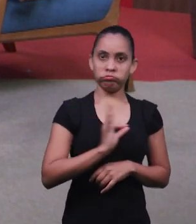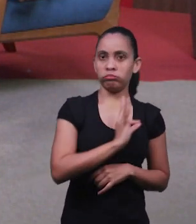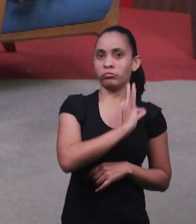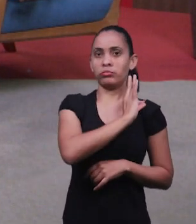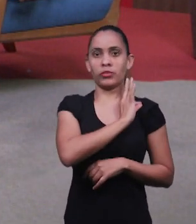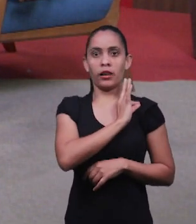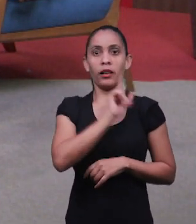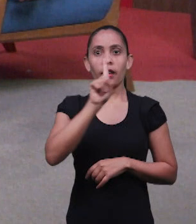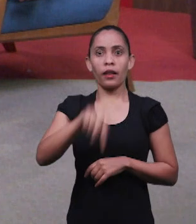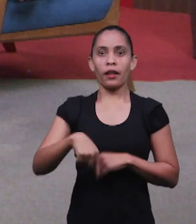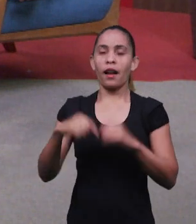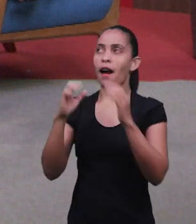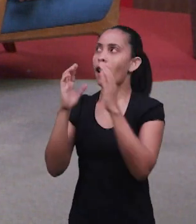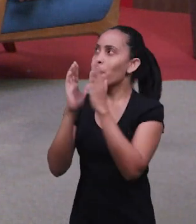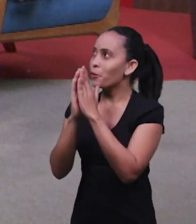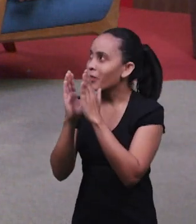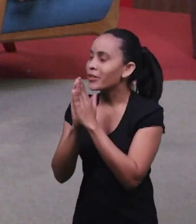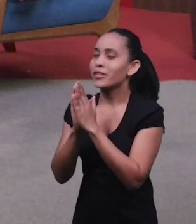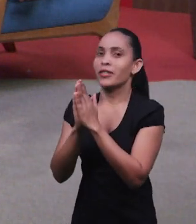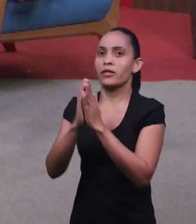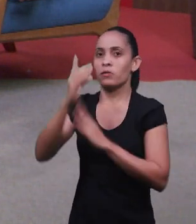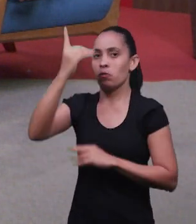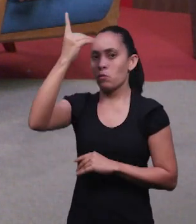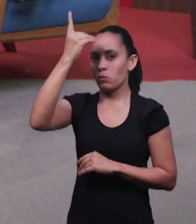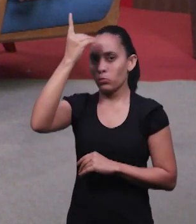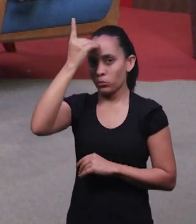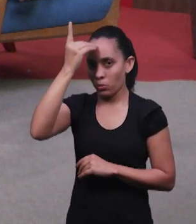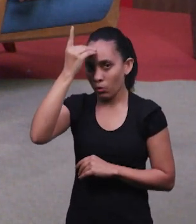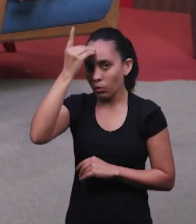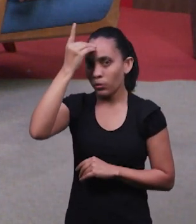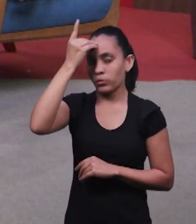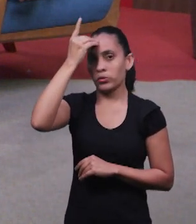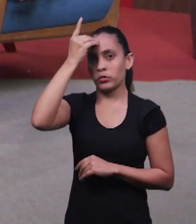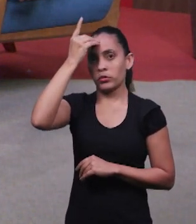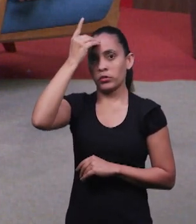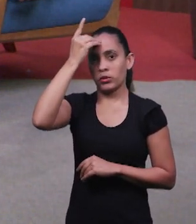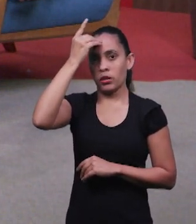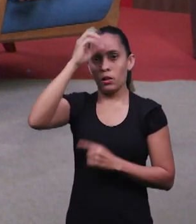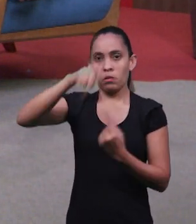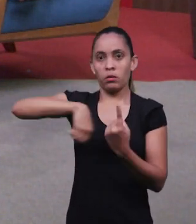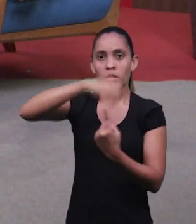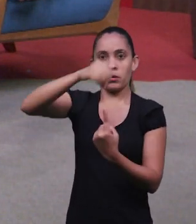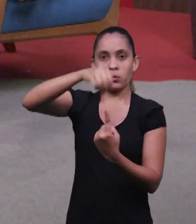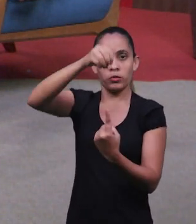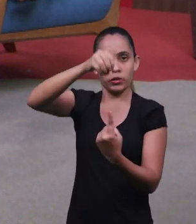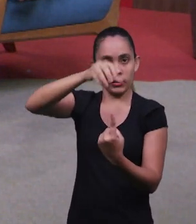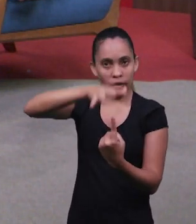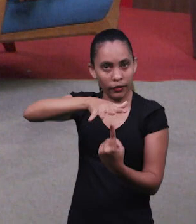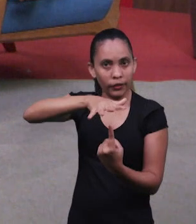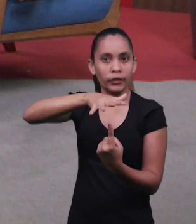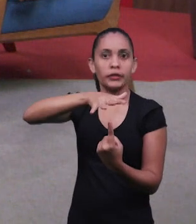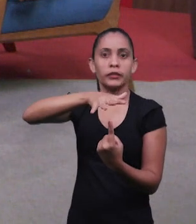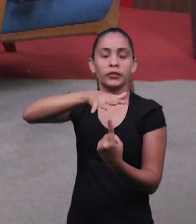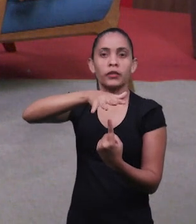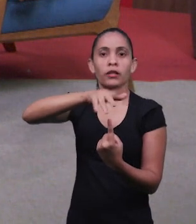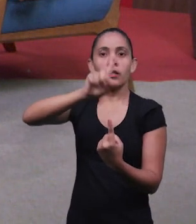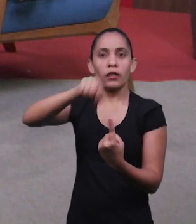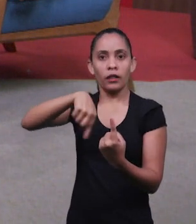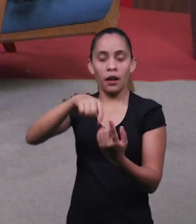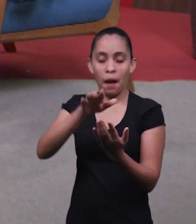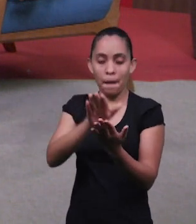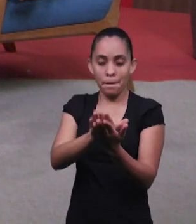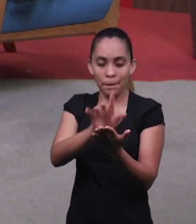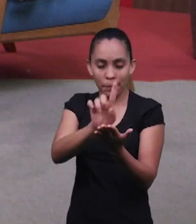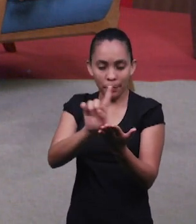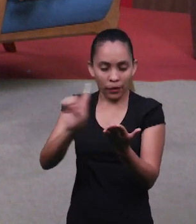ces colliers, cette prière, les dons spirituels, les ressources de la grâce, n'est-ce